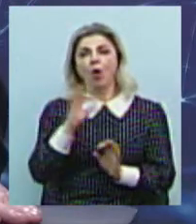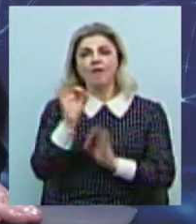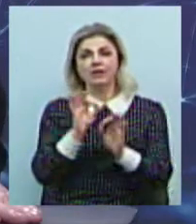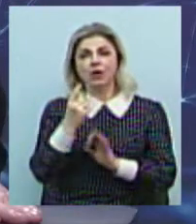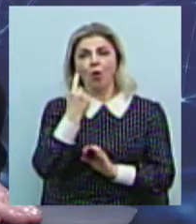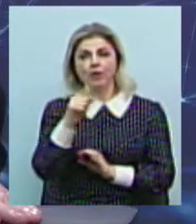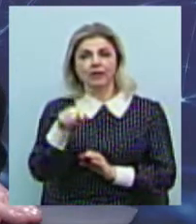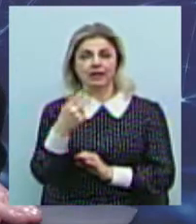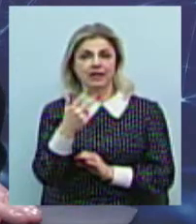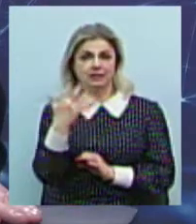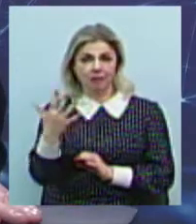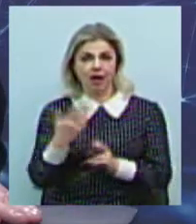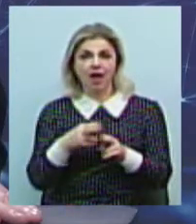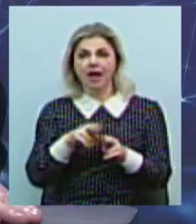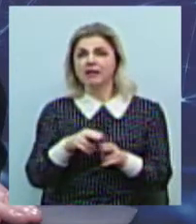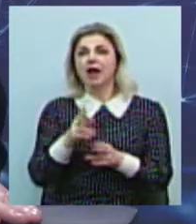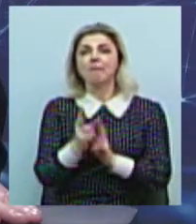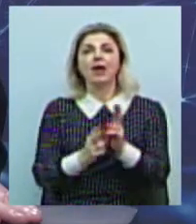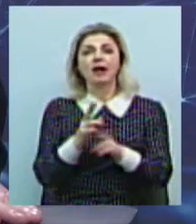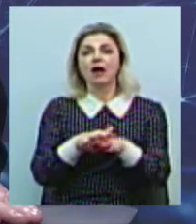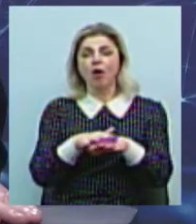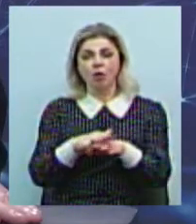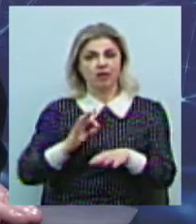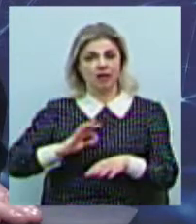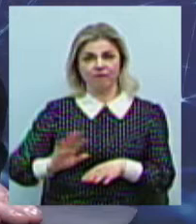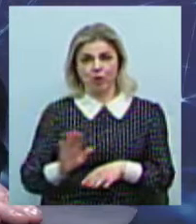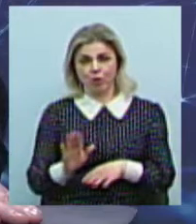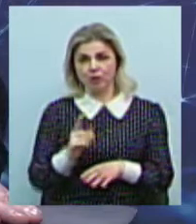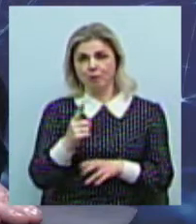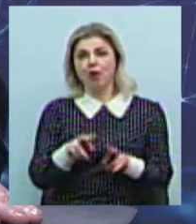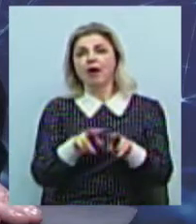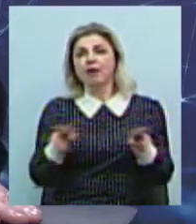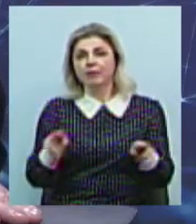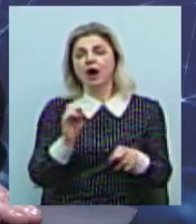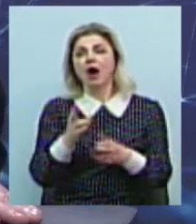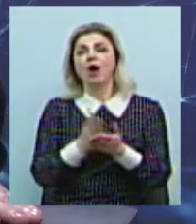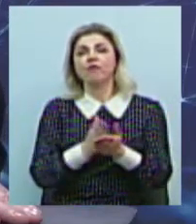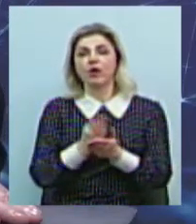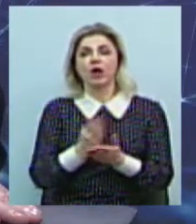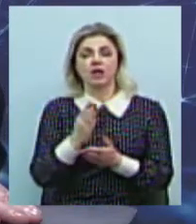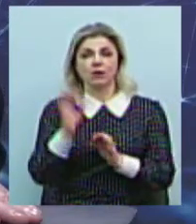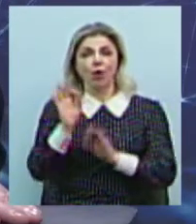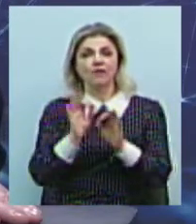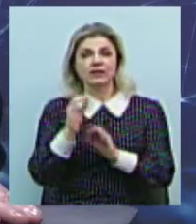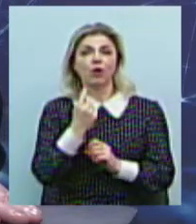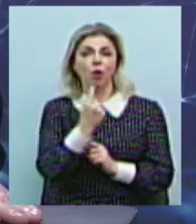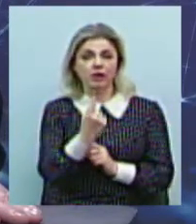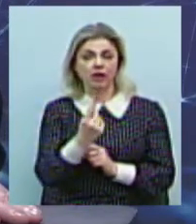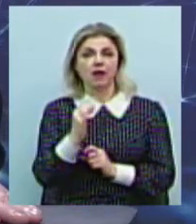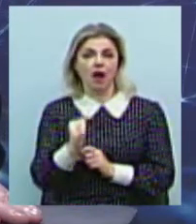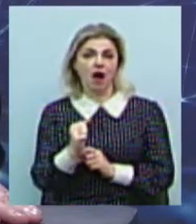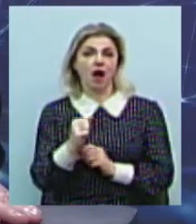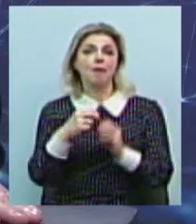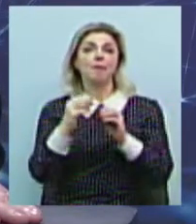сьогоднішній день їм не вигідний цей перерахунок, тому що він проводиться із коефіцієнтом страхового стажу одиниця, а в них 1,35. Тобто якщо ми підвищимо